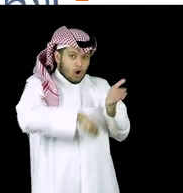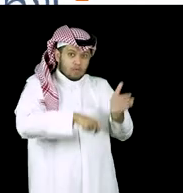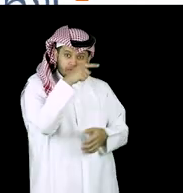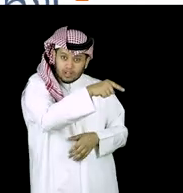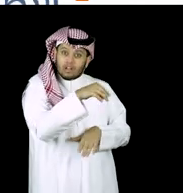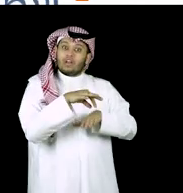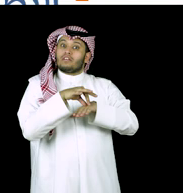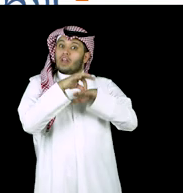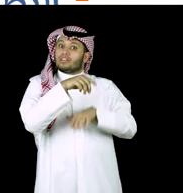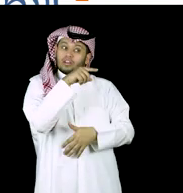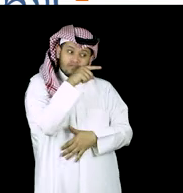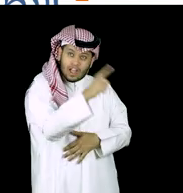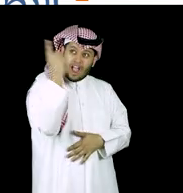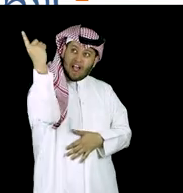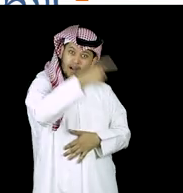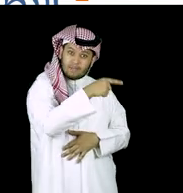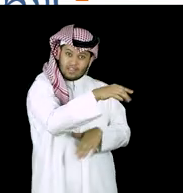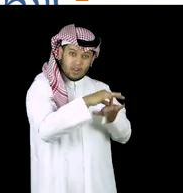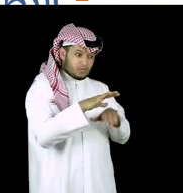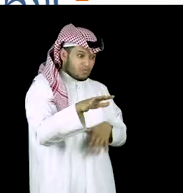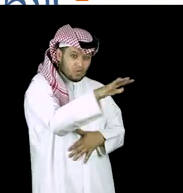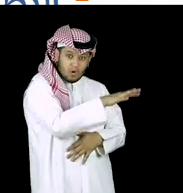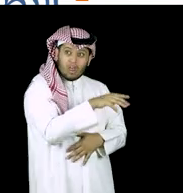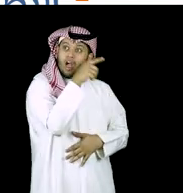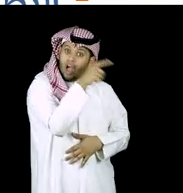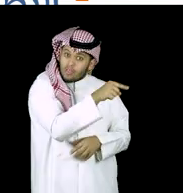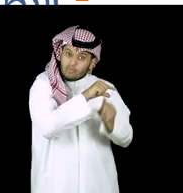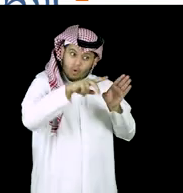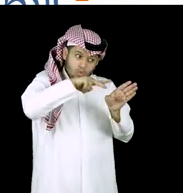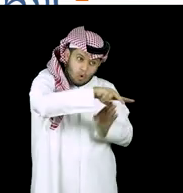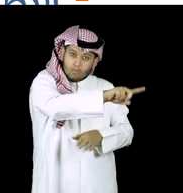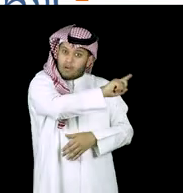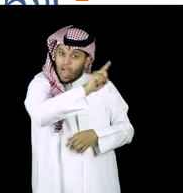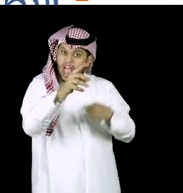له حقوق وعليه واجبات، وعدم بخسه